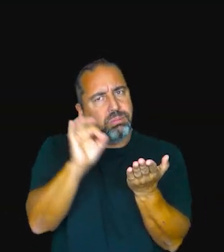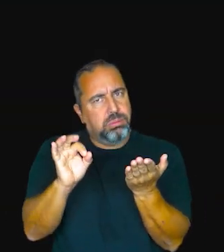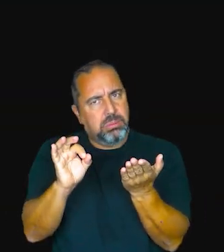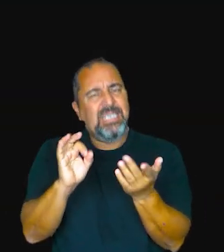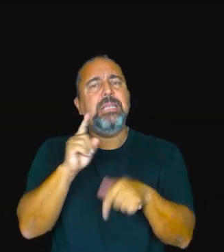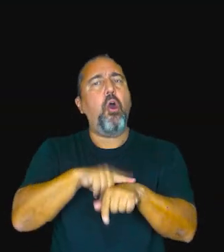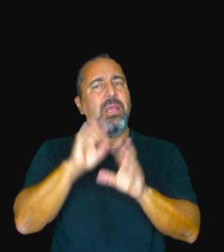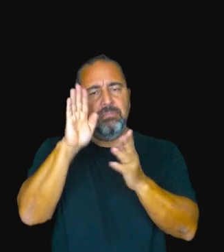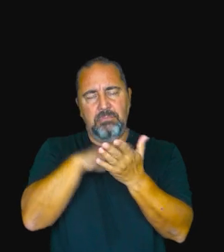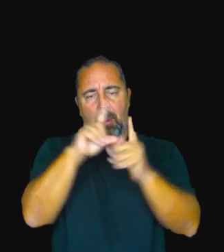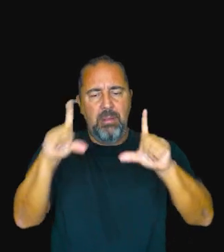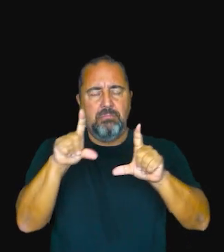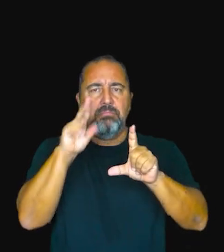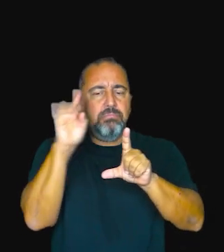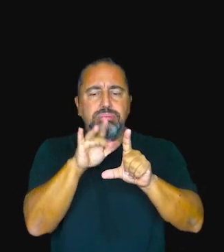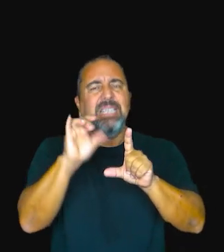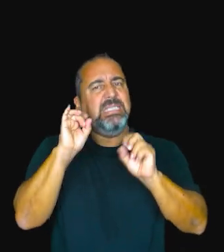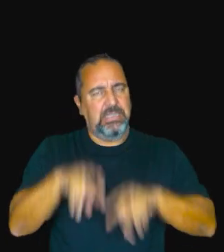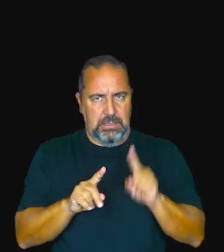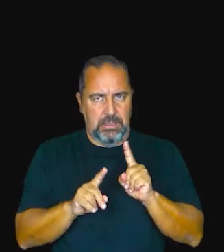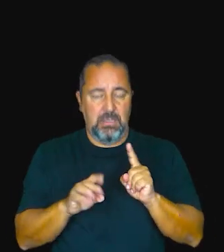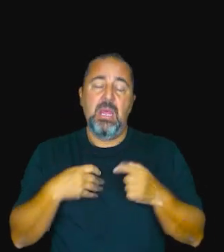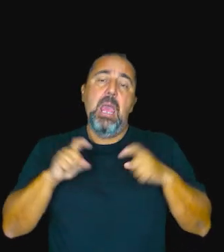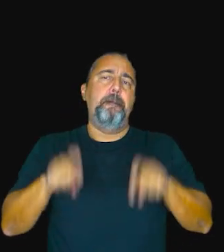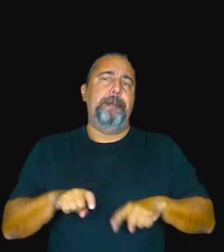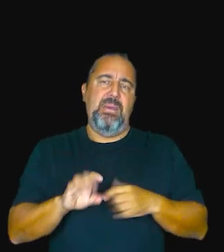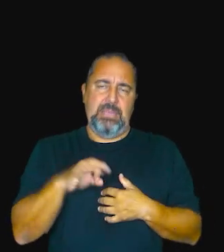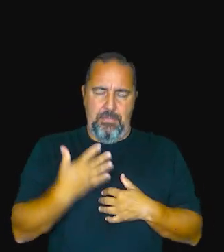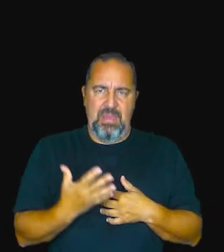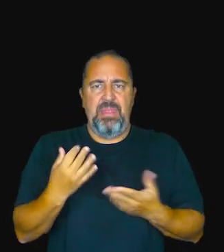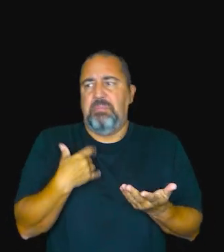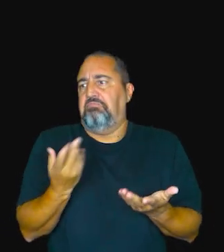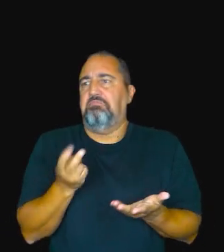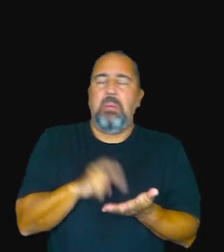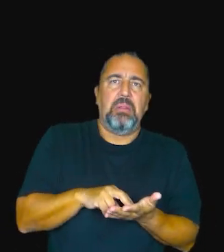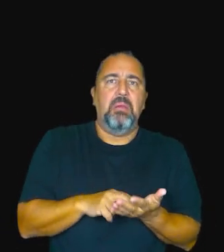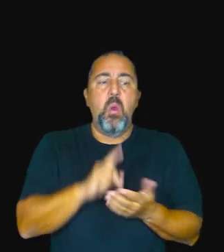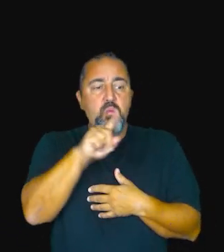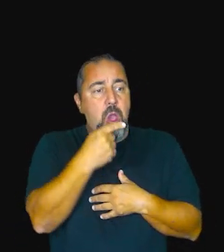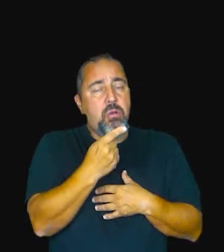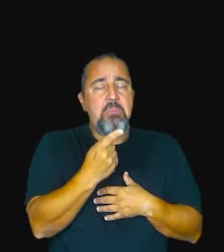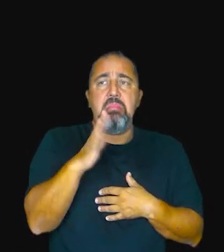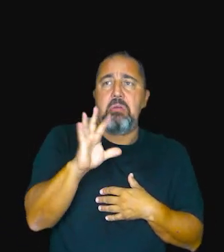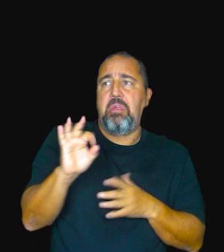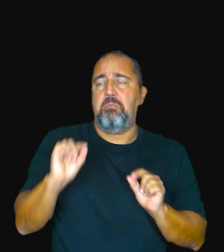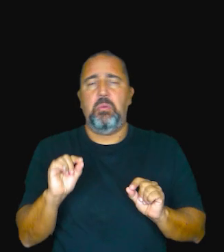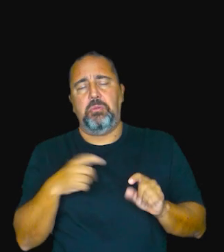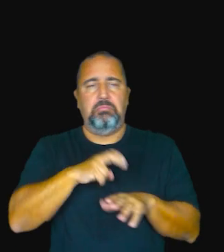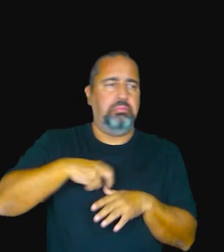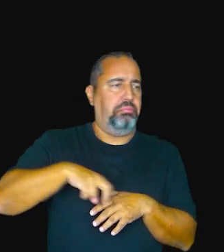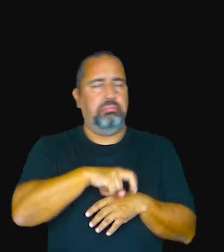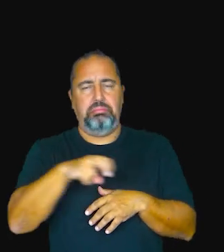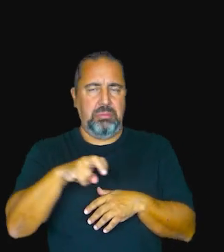2. Egin etenaldiak. Jeiki eta atseden hartu, 5-10 minutuz orduro. 3.